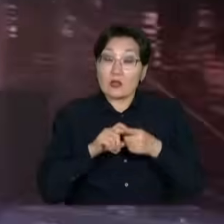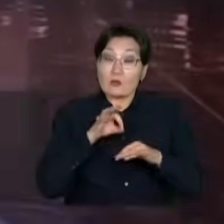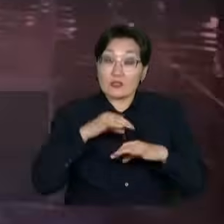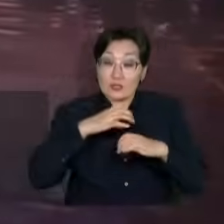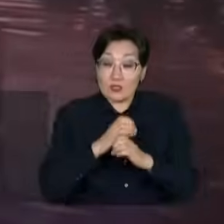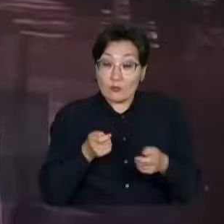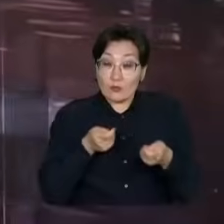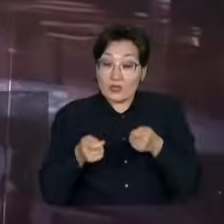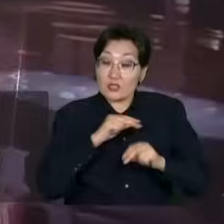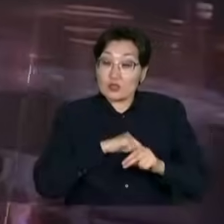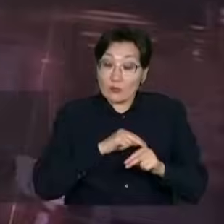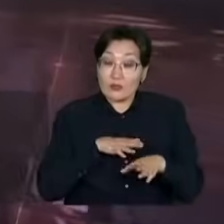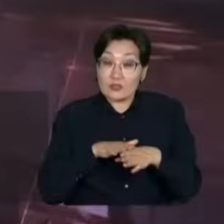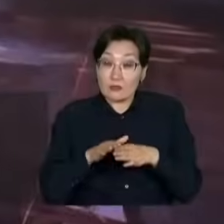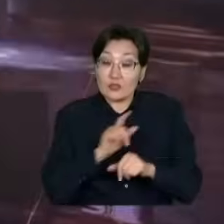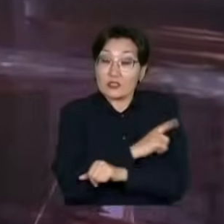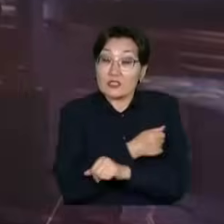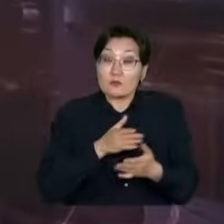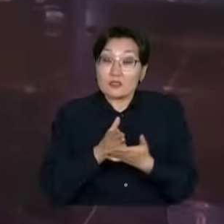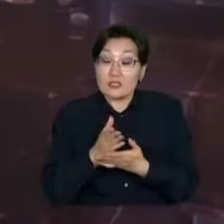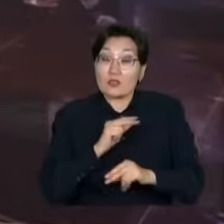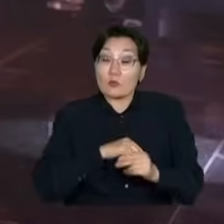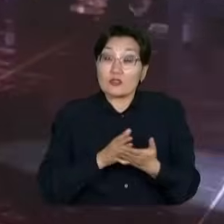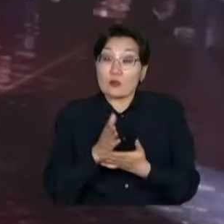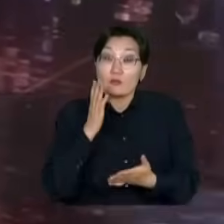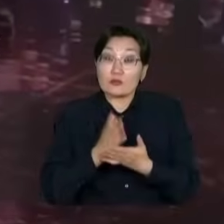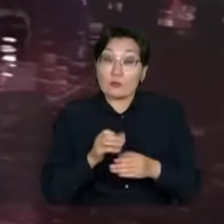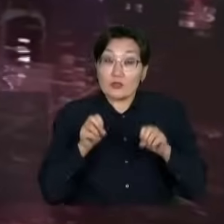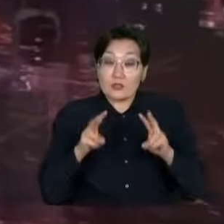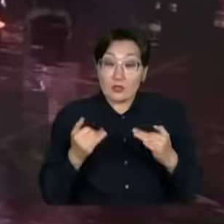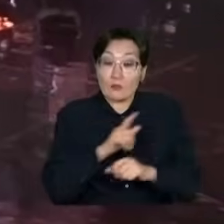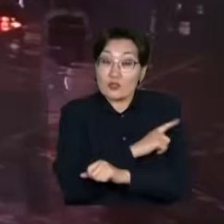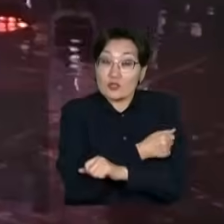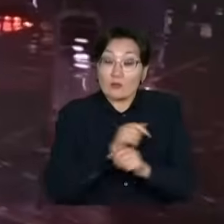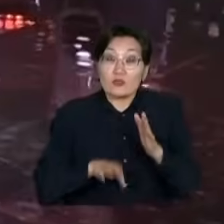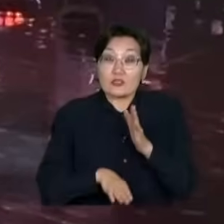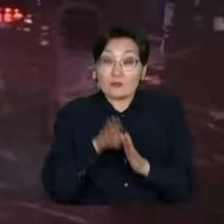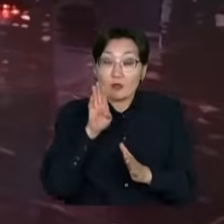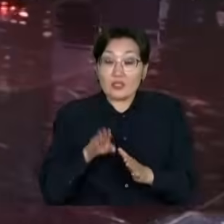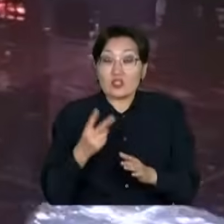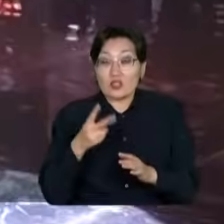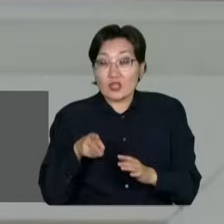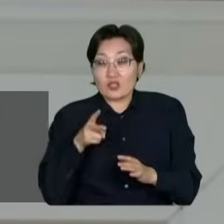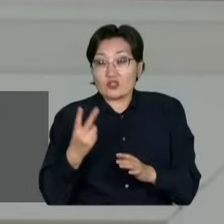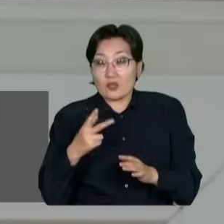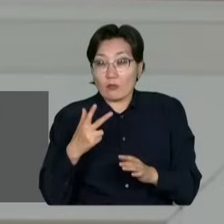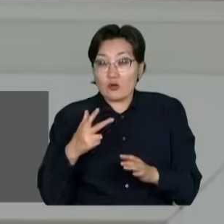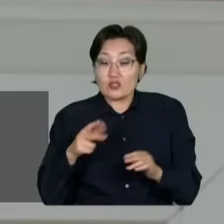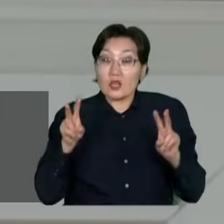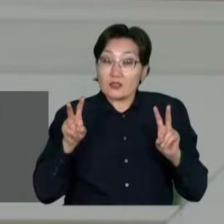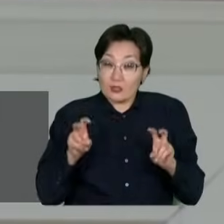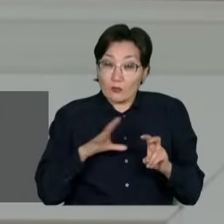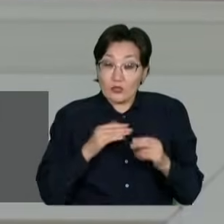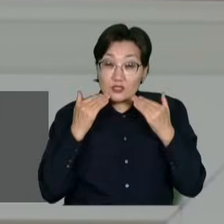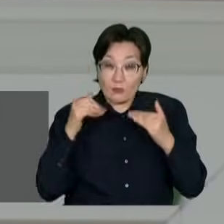зертханасының менгерушісі болып жүр. Медицина саласына еңбегі сіңген маман бүгін медицина үздігі 2023 атанды. Айтуынша,